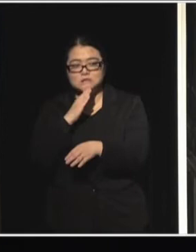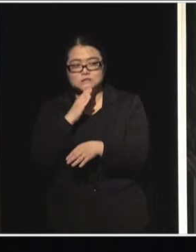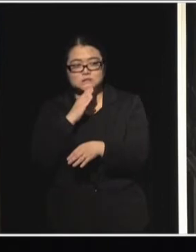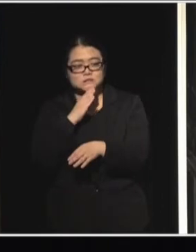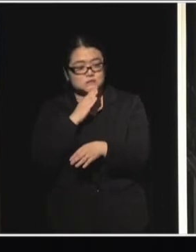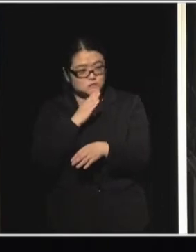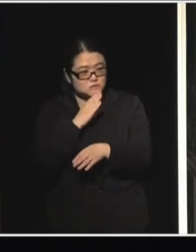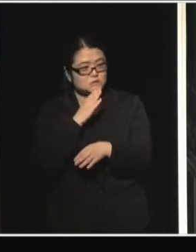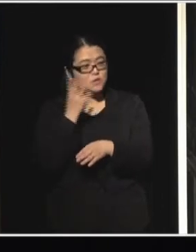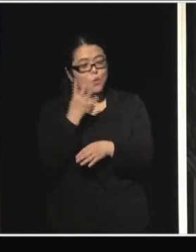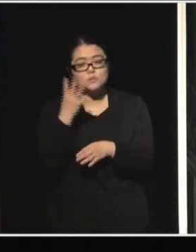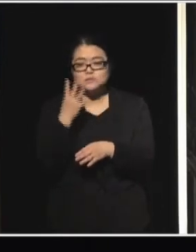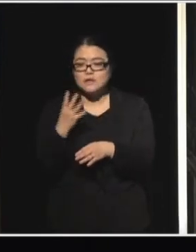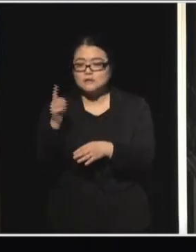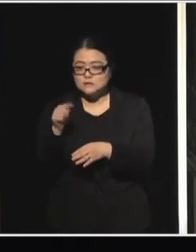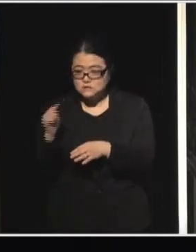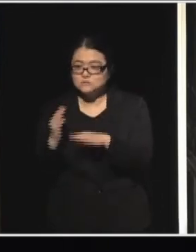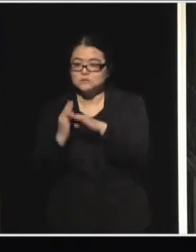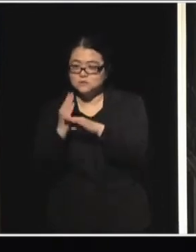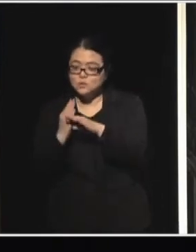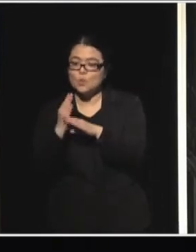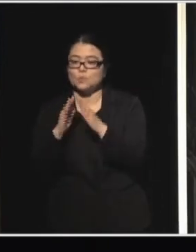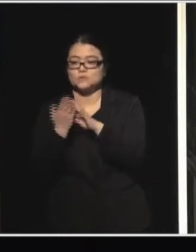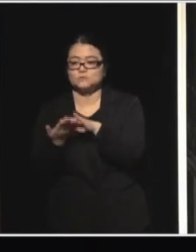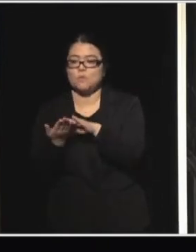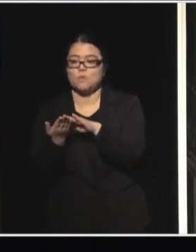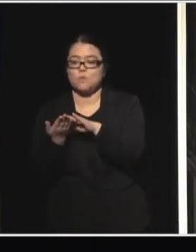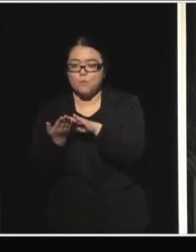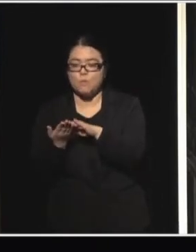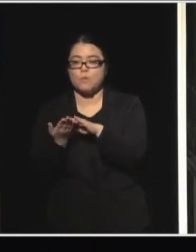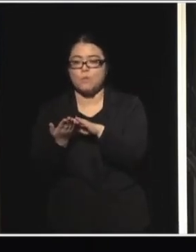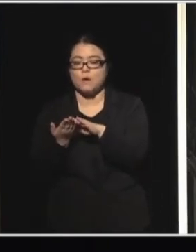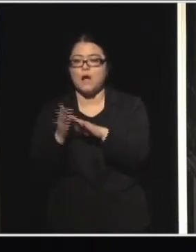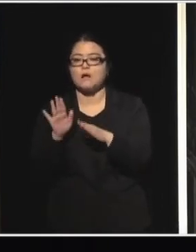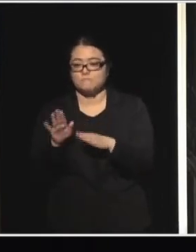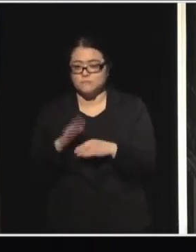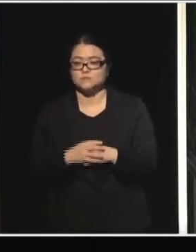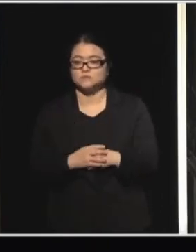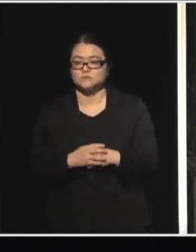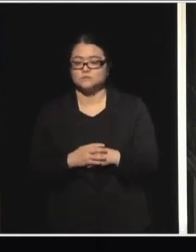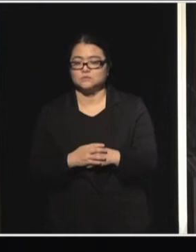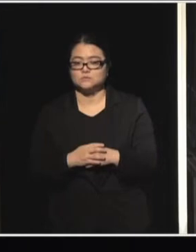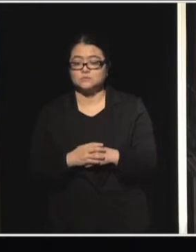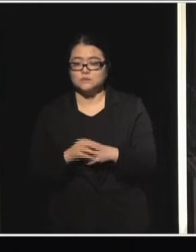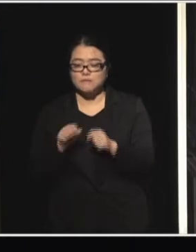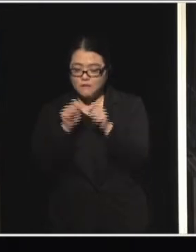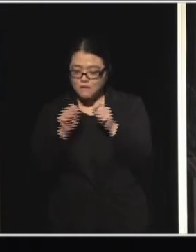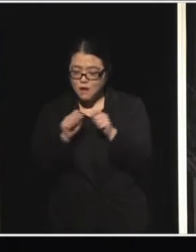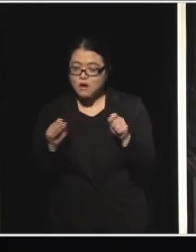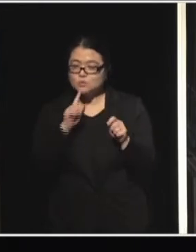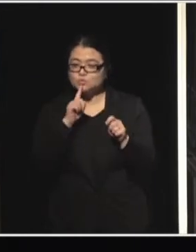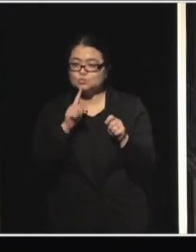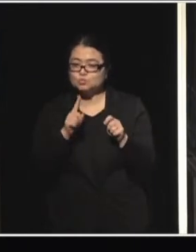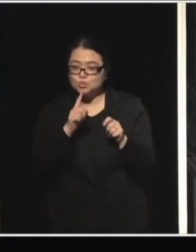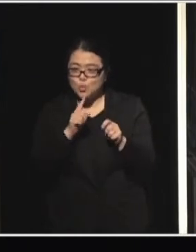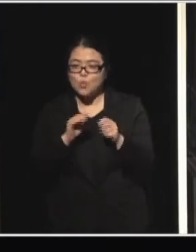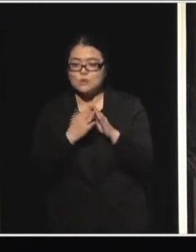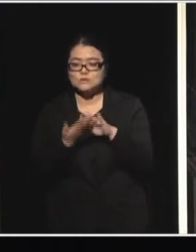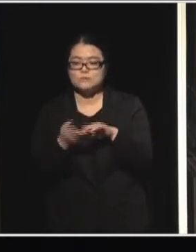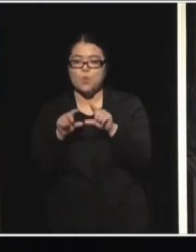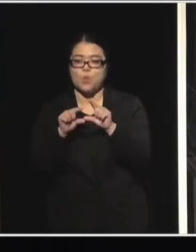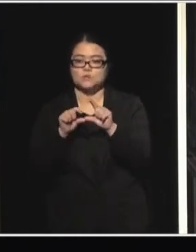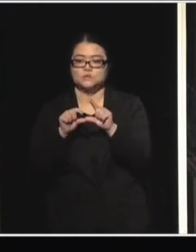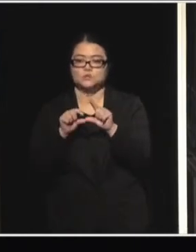ますこのあの結果結果からいたしますと絞り頭が日中5.6%なりますのでこれはかなり